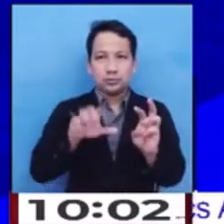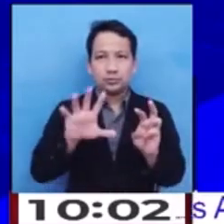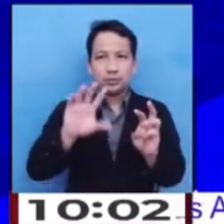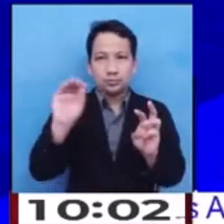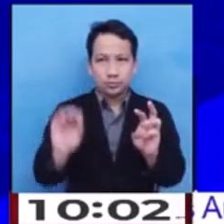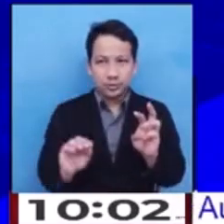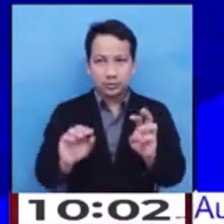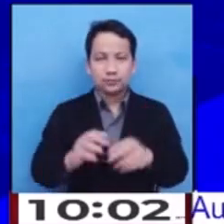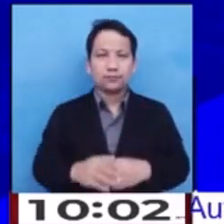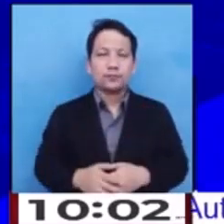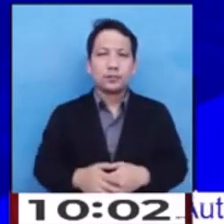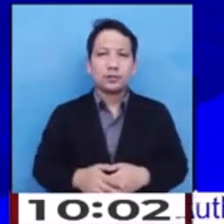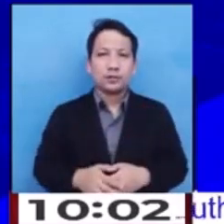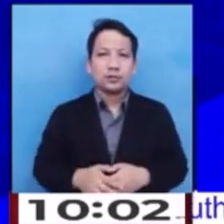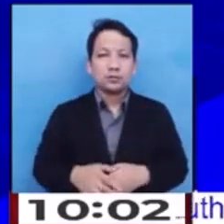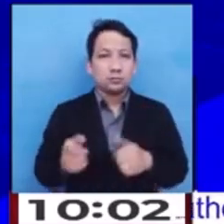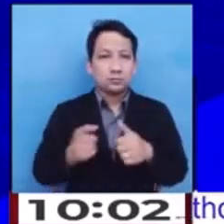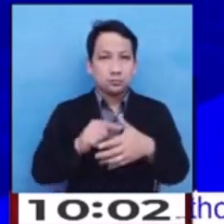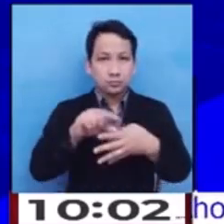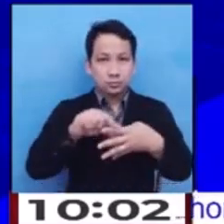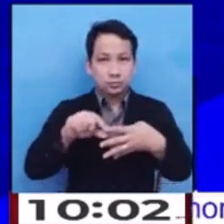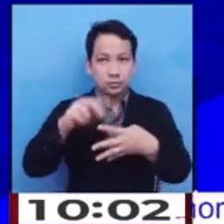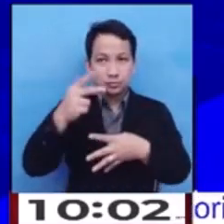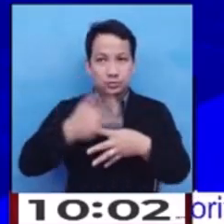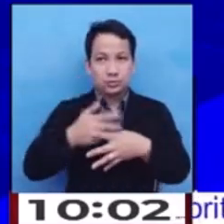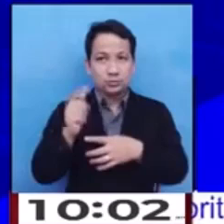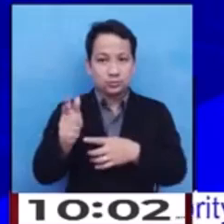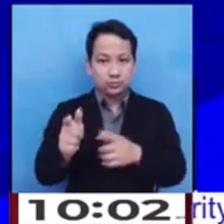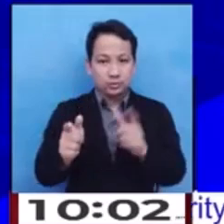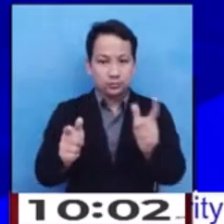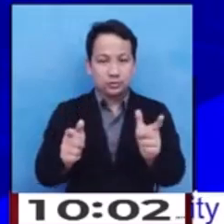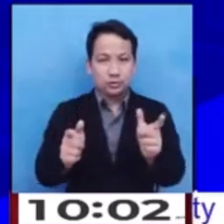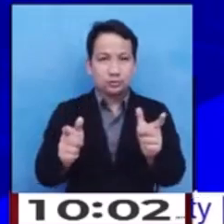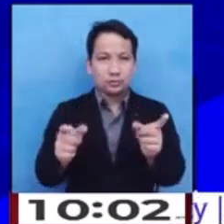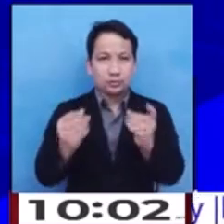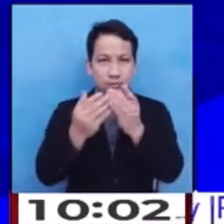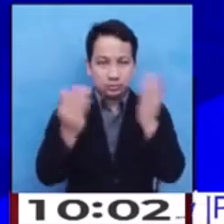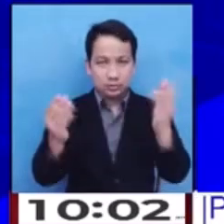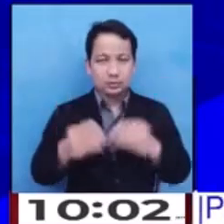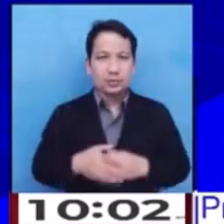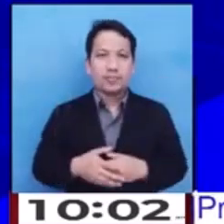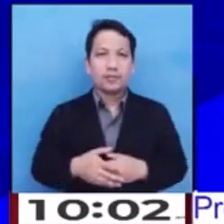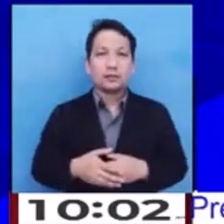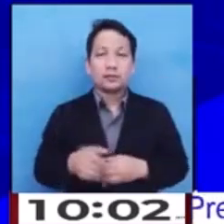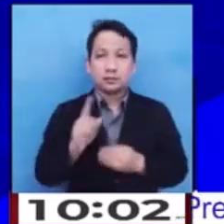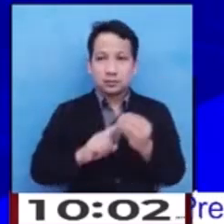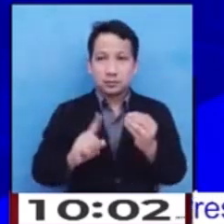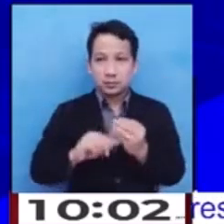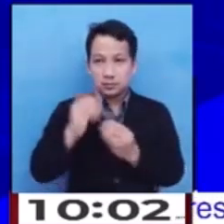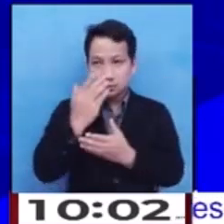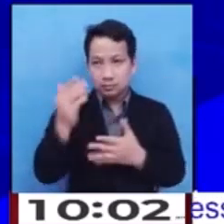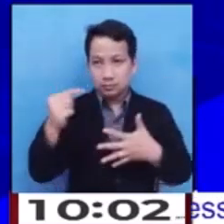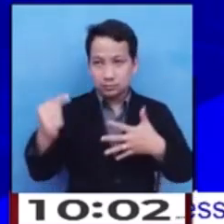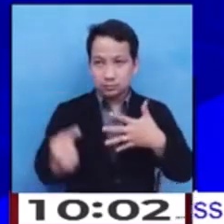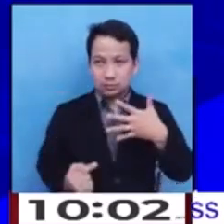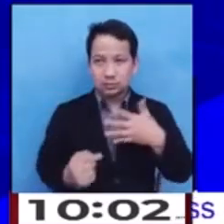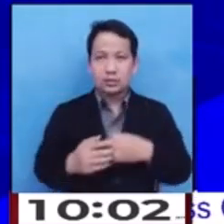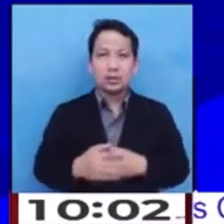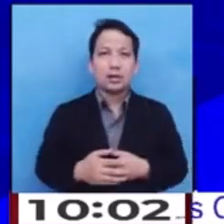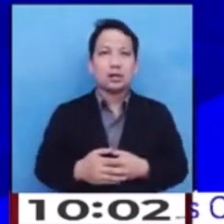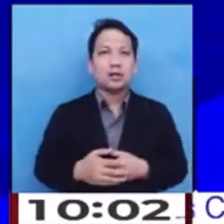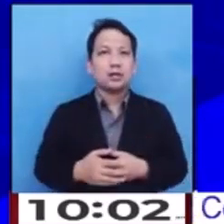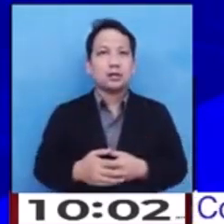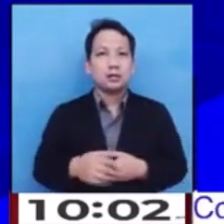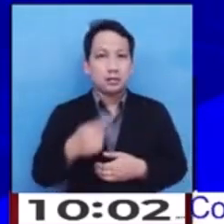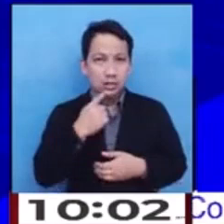36.5% sa unang quarter ng taong 2023. Ito ay sinundan ng mga sumusunod: accommodation and